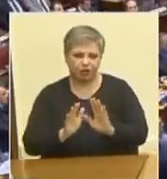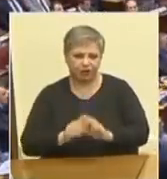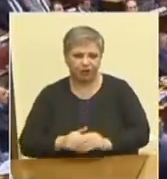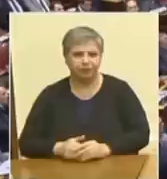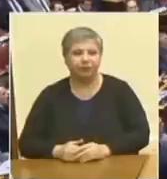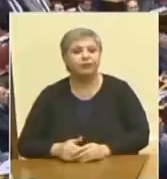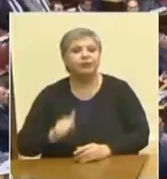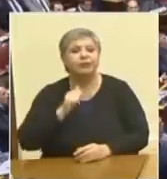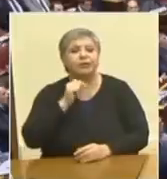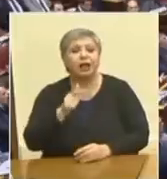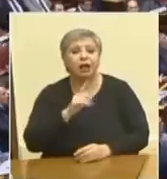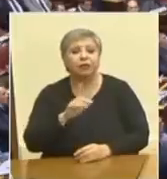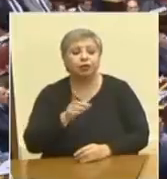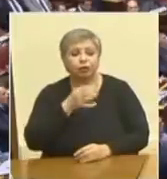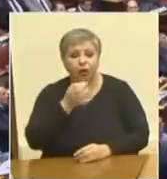Μην μιλάτε.